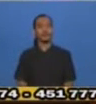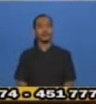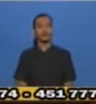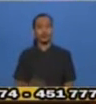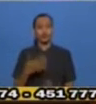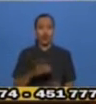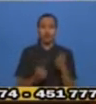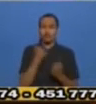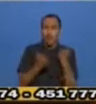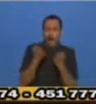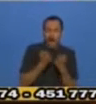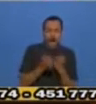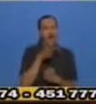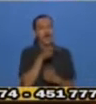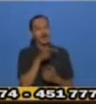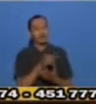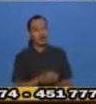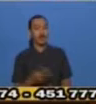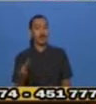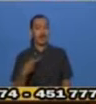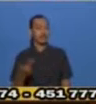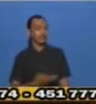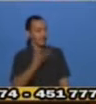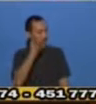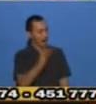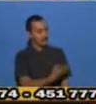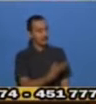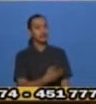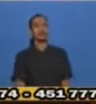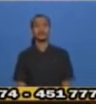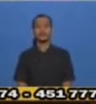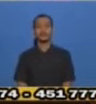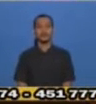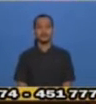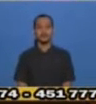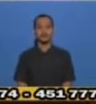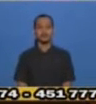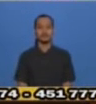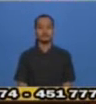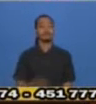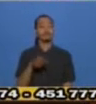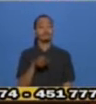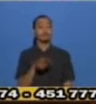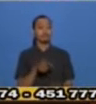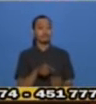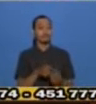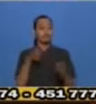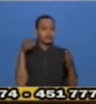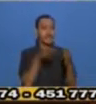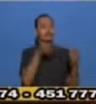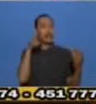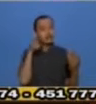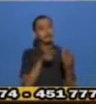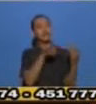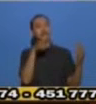berjibaku betul gitu ya. Kami berterima kasih untuk hal itu Ibu, sehingga semua sasaran yang kemudian